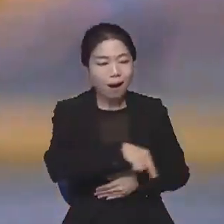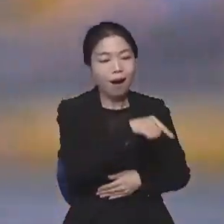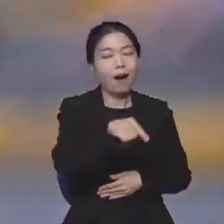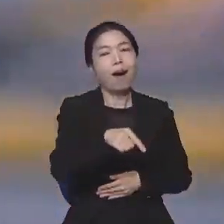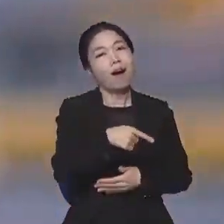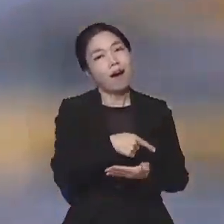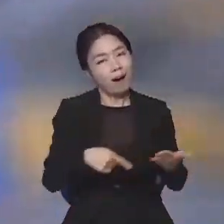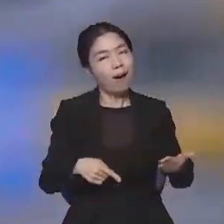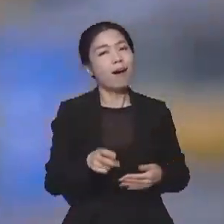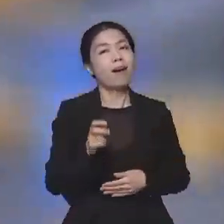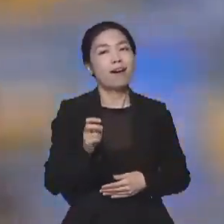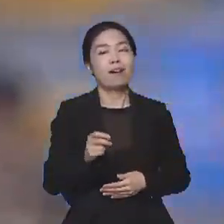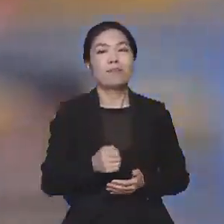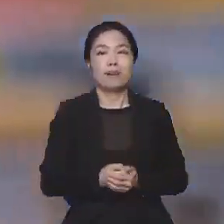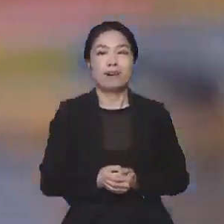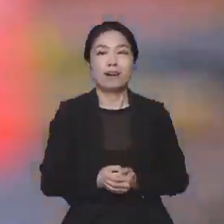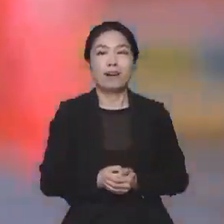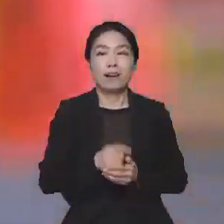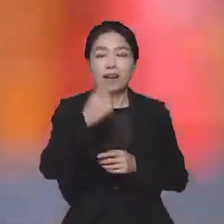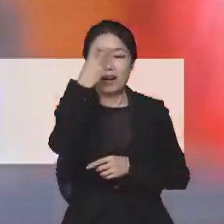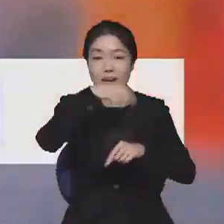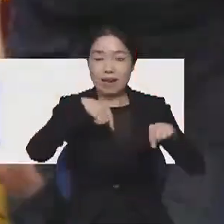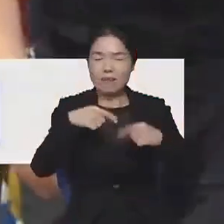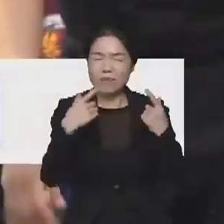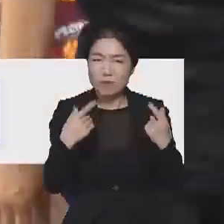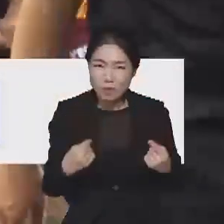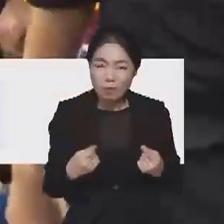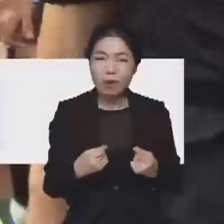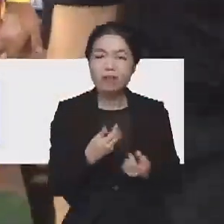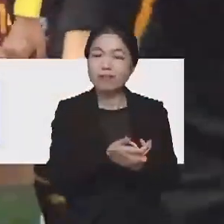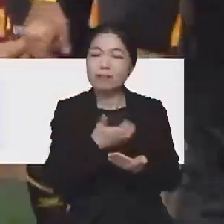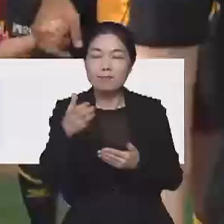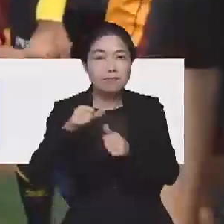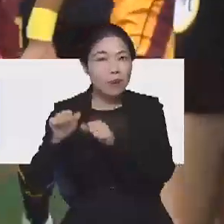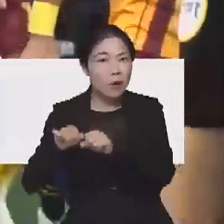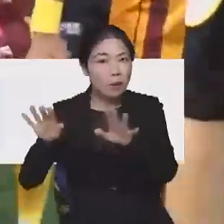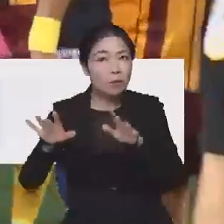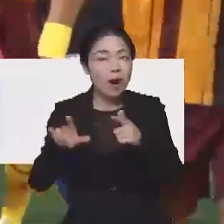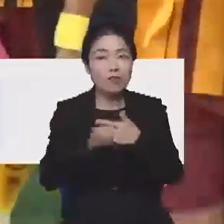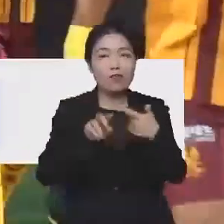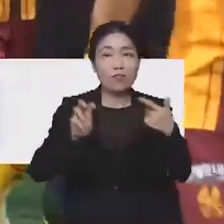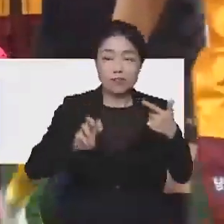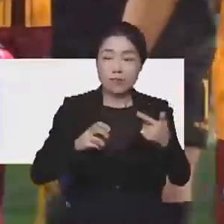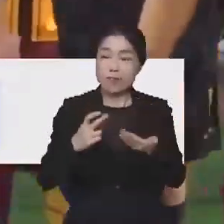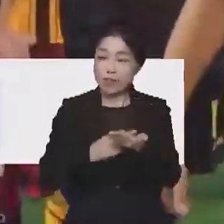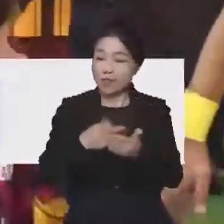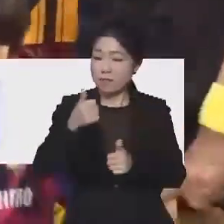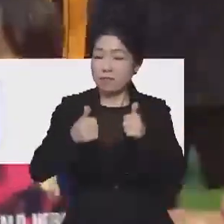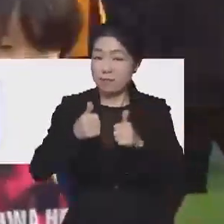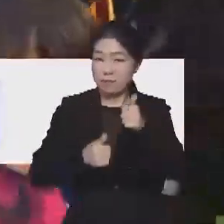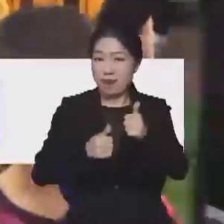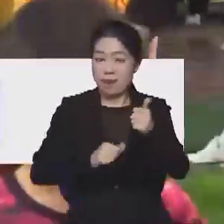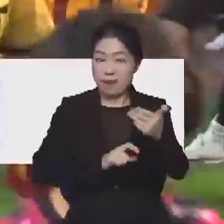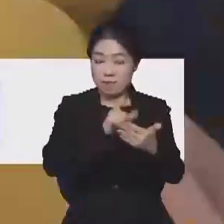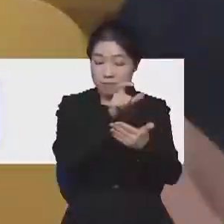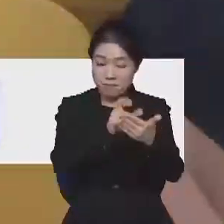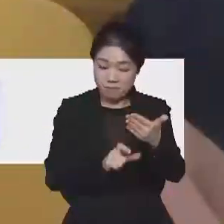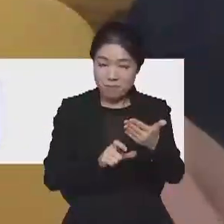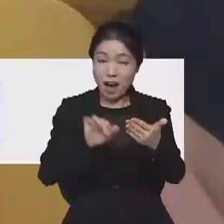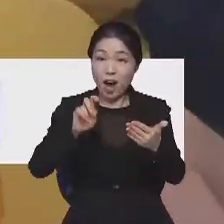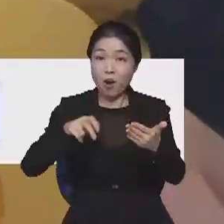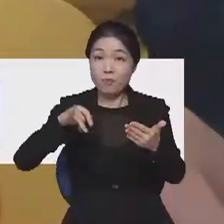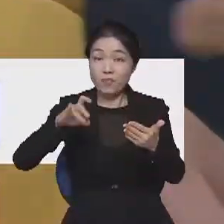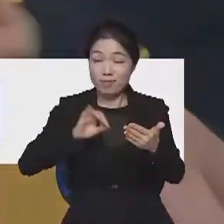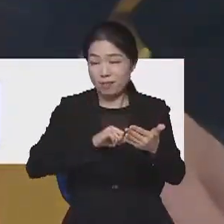수 없습니다. 이정효 감독 또한 이적설이 불거진 지난달 30일 제주와의 경기 선발 명단에